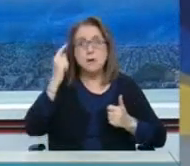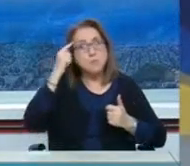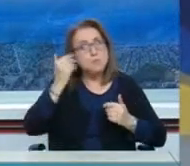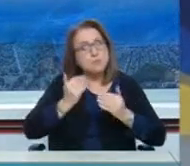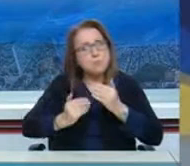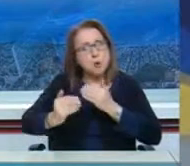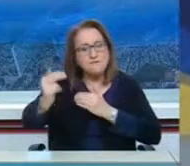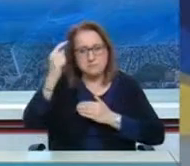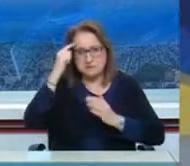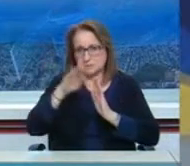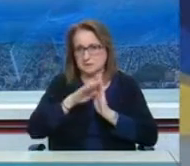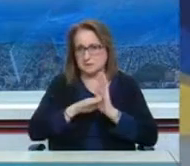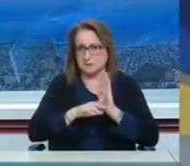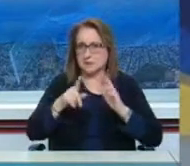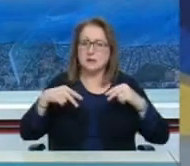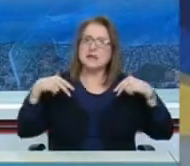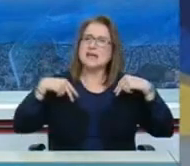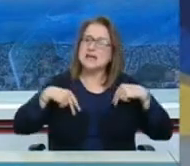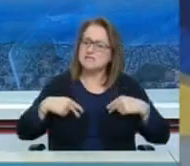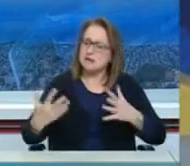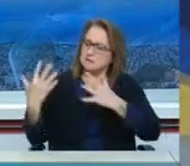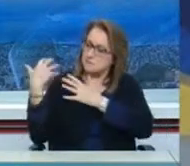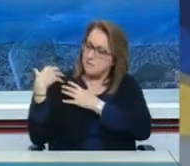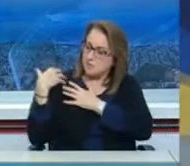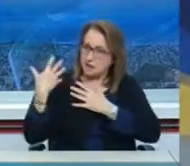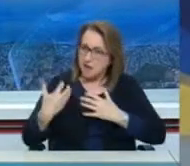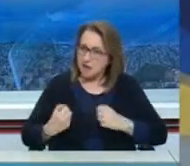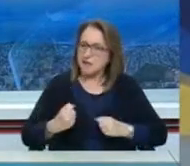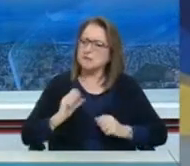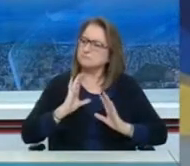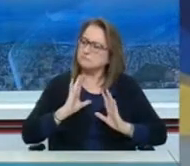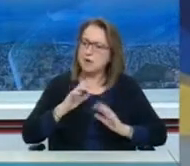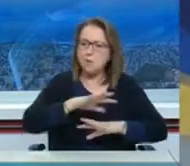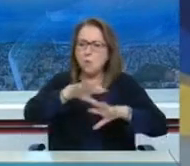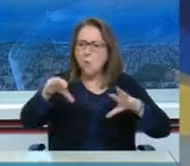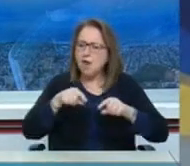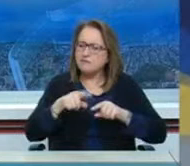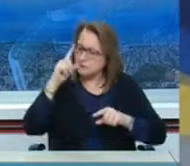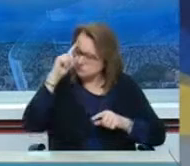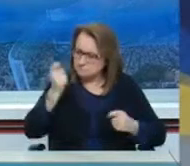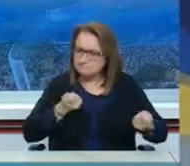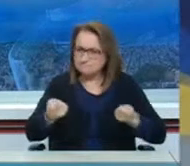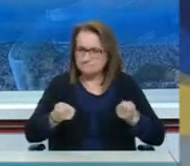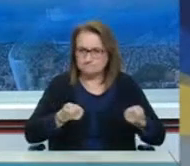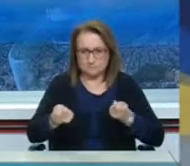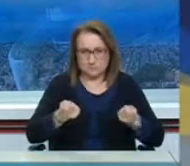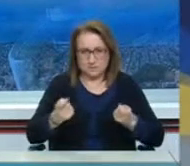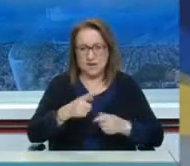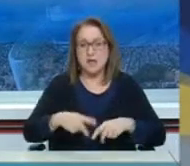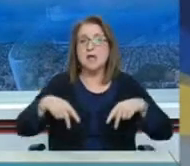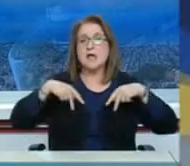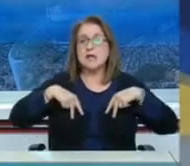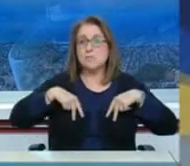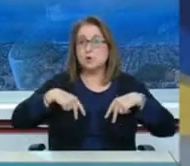υπεύθυνα αντιμετωπίζει αυτές τις προκλήσεις. Το Υπουργείο Οικονομικών, σε απόλυτο κυβερνητικό